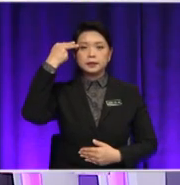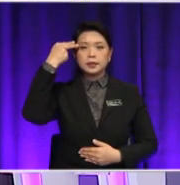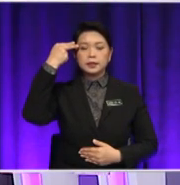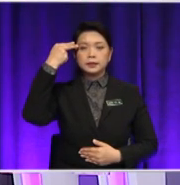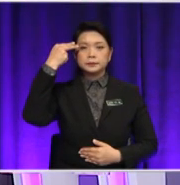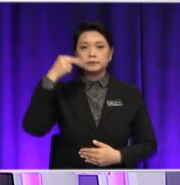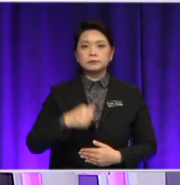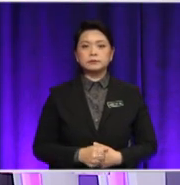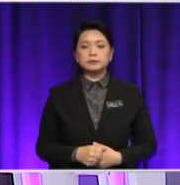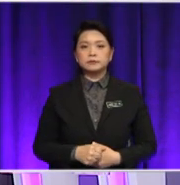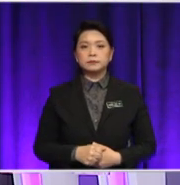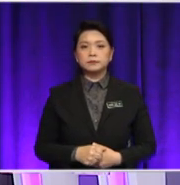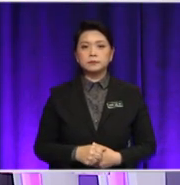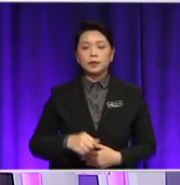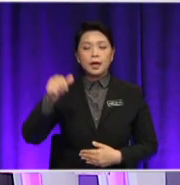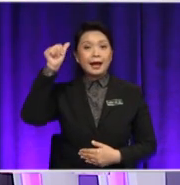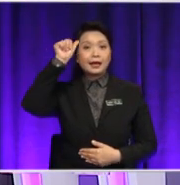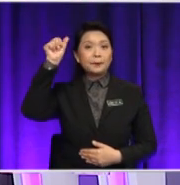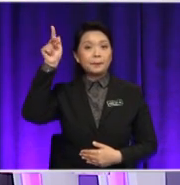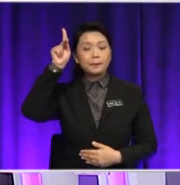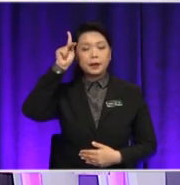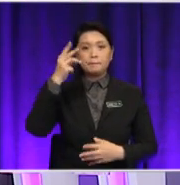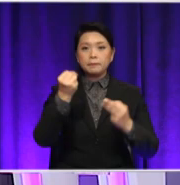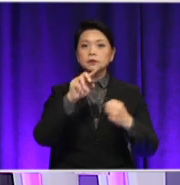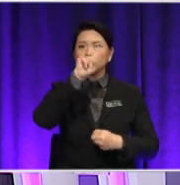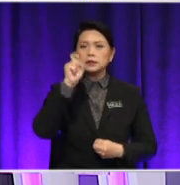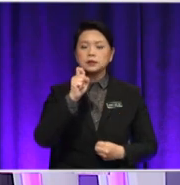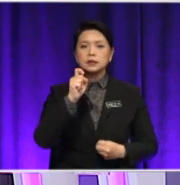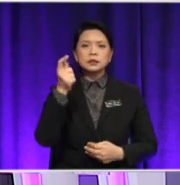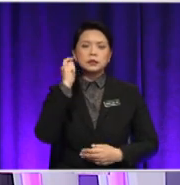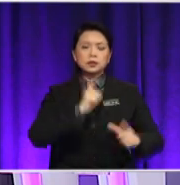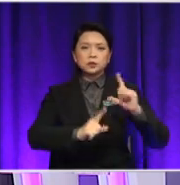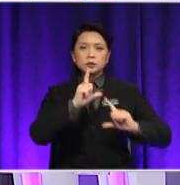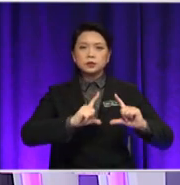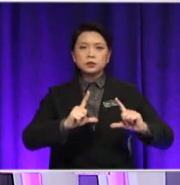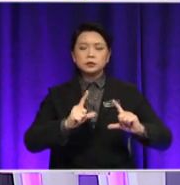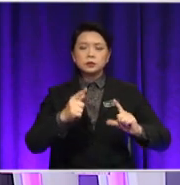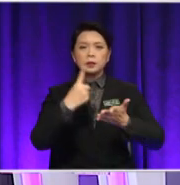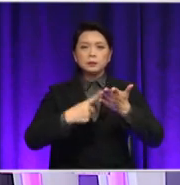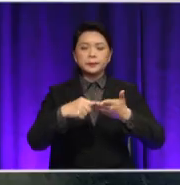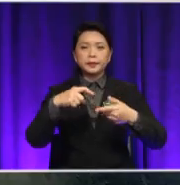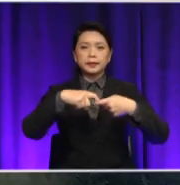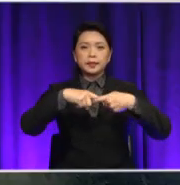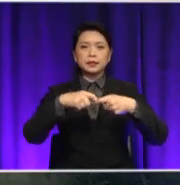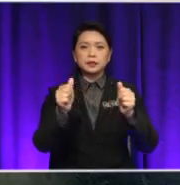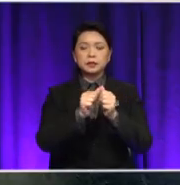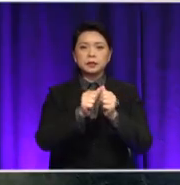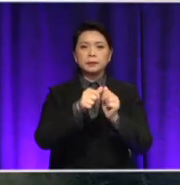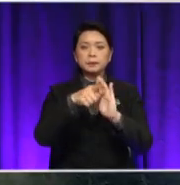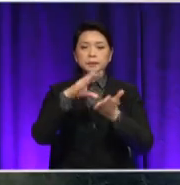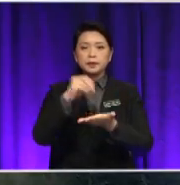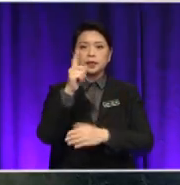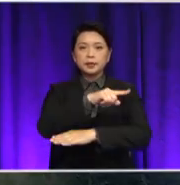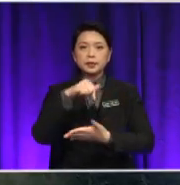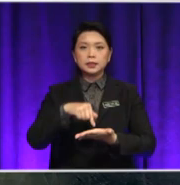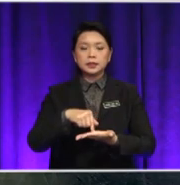kan apa kaitan gimmick di awal tadi dengan kita nak belajar kali ini, cikgu? Akmal. Tajuk kita belajar hari ini